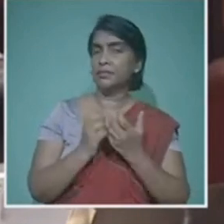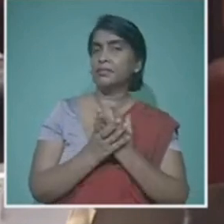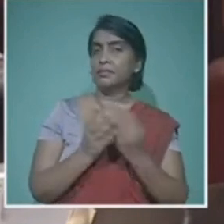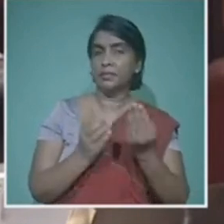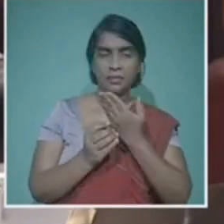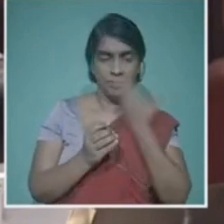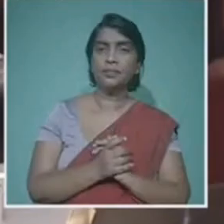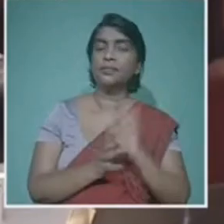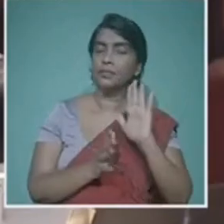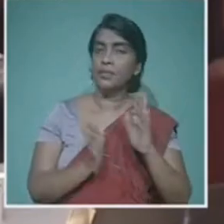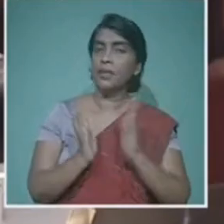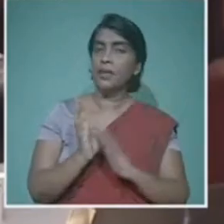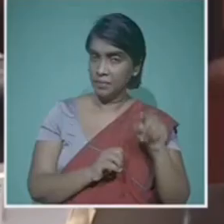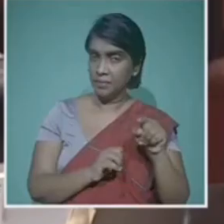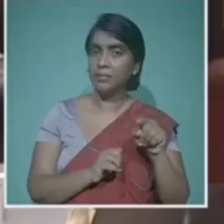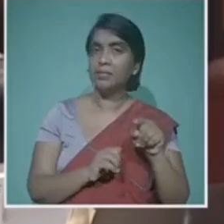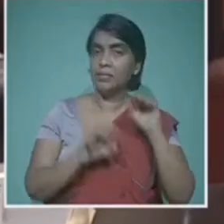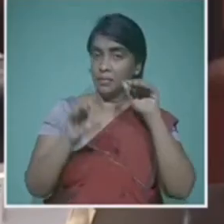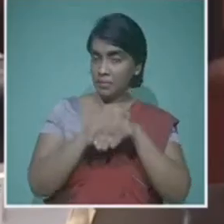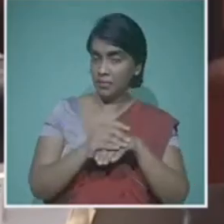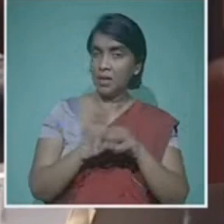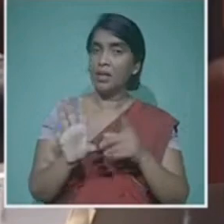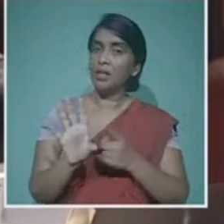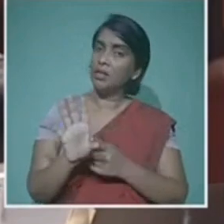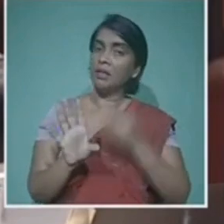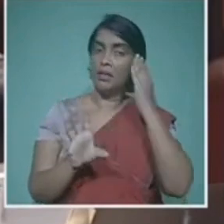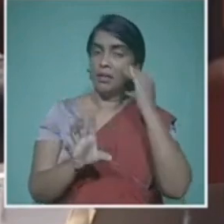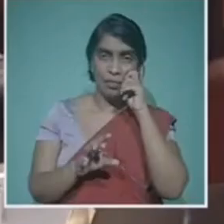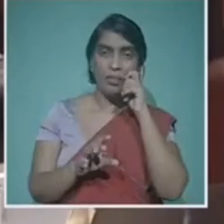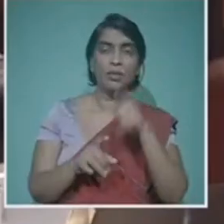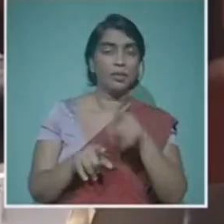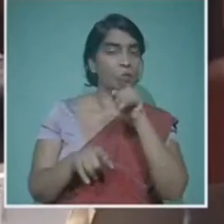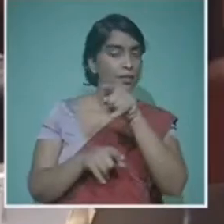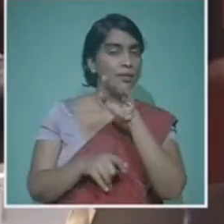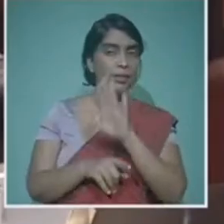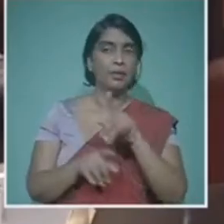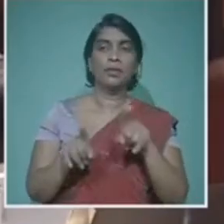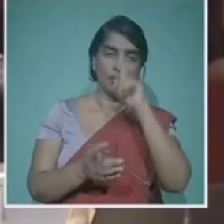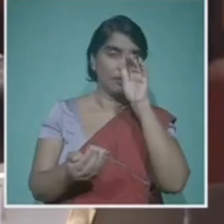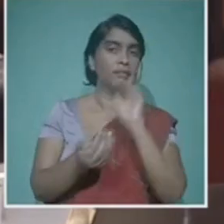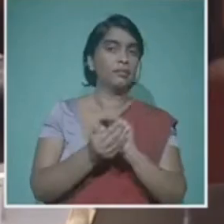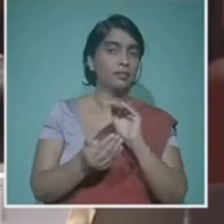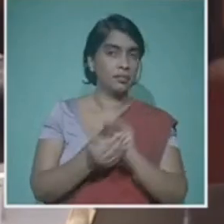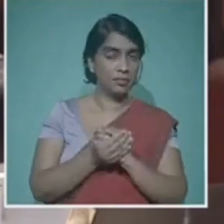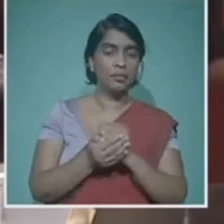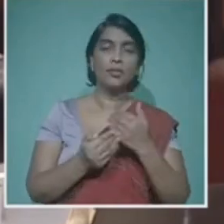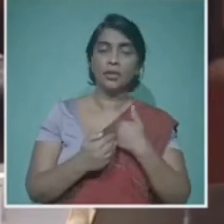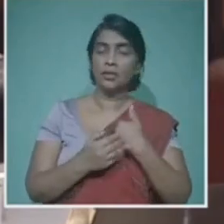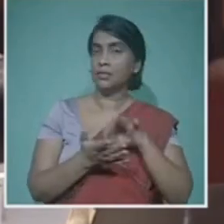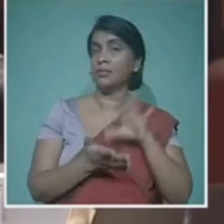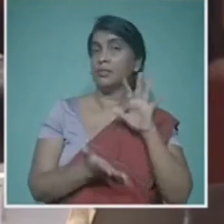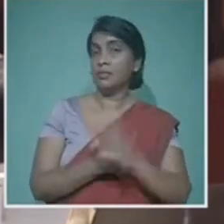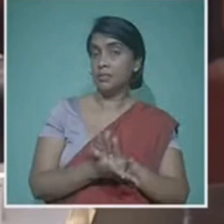ஊடகத்துறையிலே இருக்கின்ற எங்களுடைய இளைஞர் யுவதிகளுக்கு அந்த அவர்களுக்கான பாதுகாப்பை நீங்கள் உறுதிப்படுத்தி அவர்களுக்கான